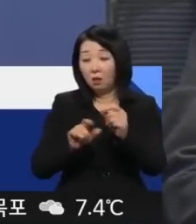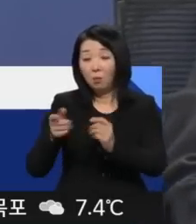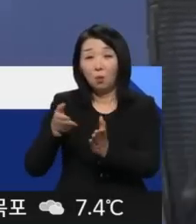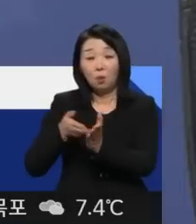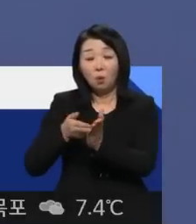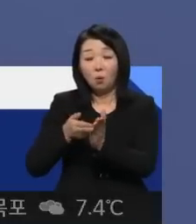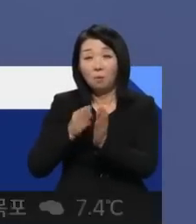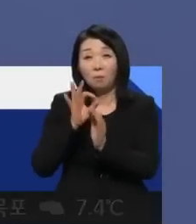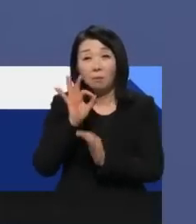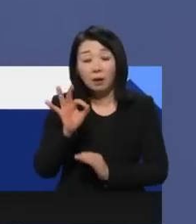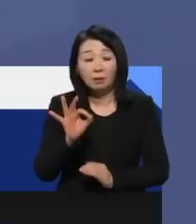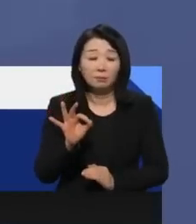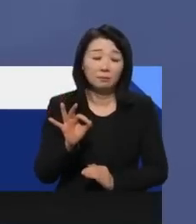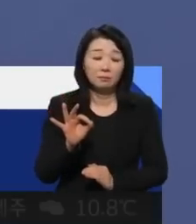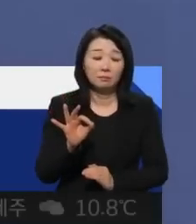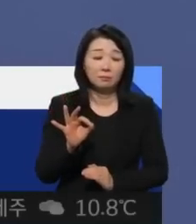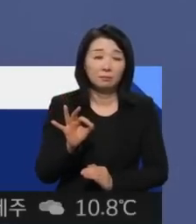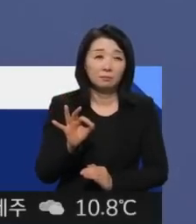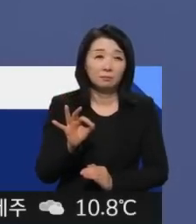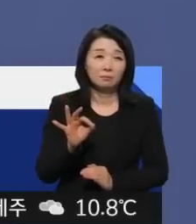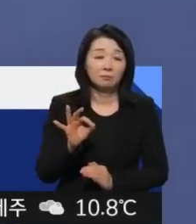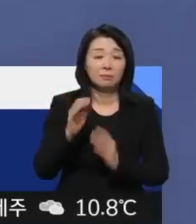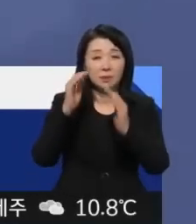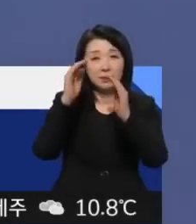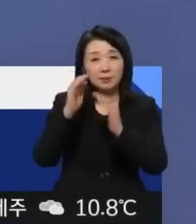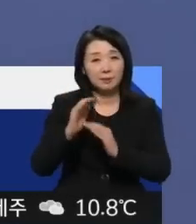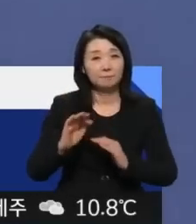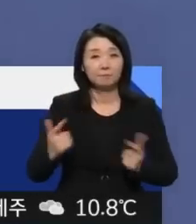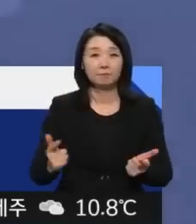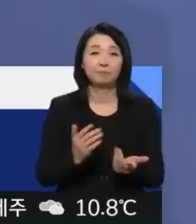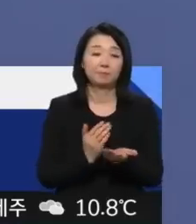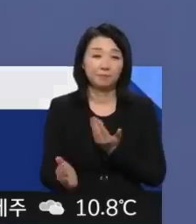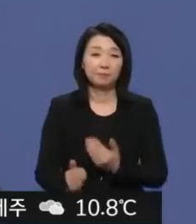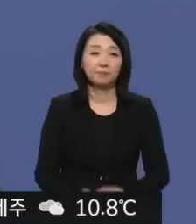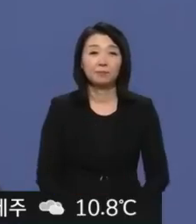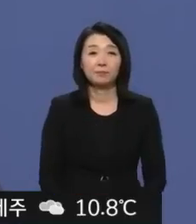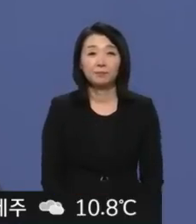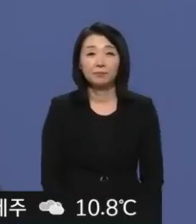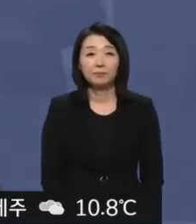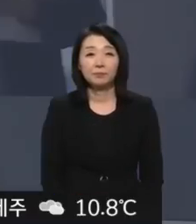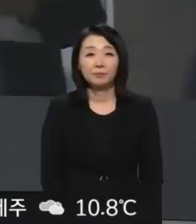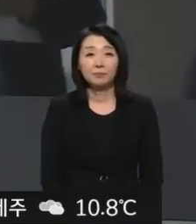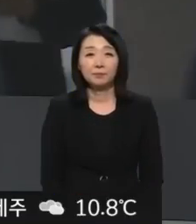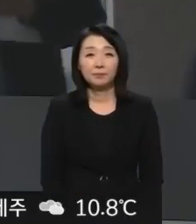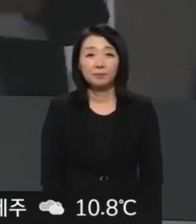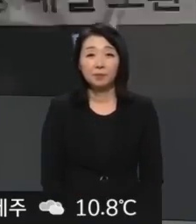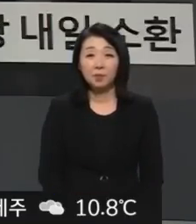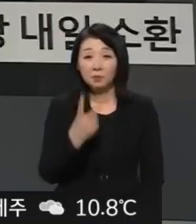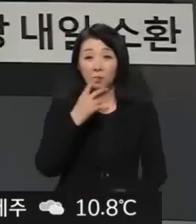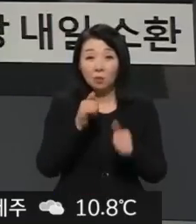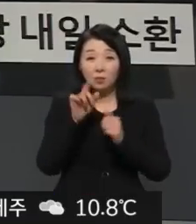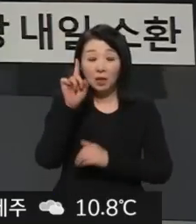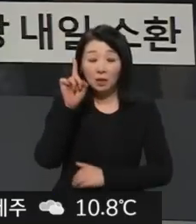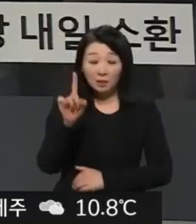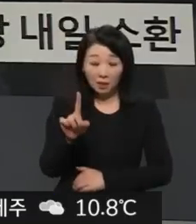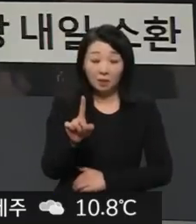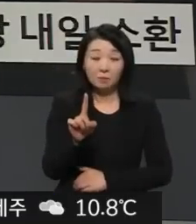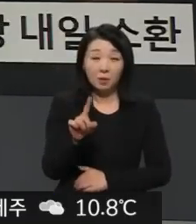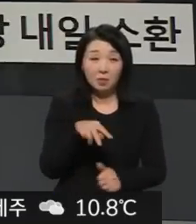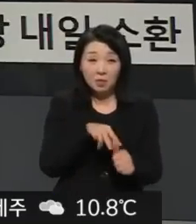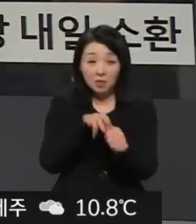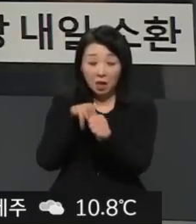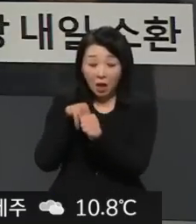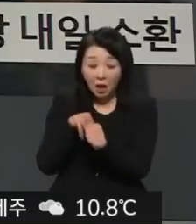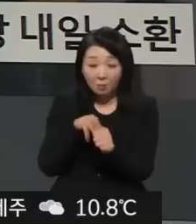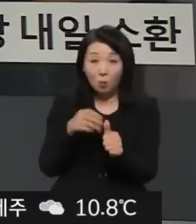보도는 제가 아는 한 전혀 사실이 아닙니다. 하지만 검찰은 내일 이 안보와